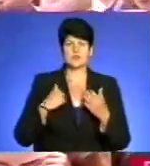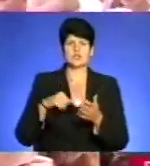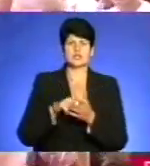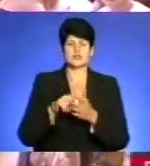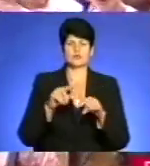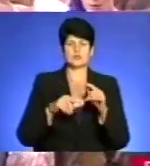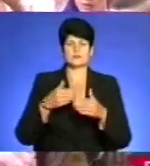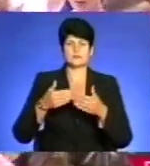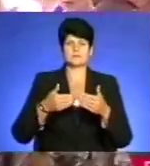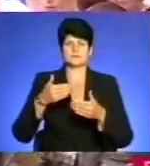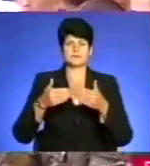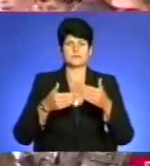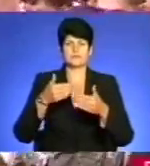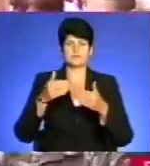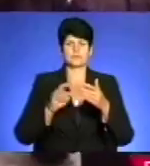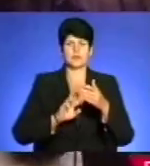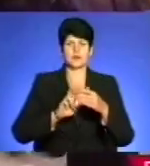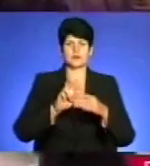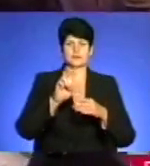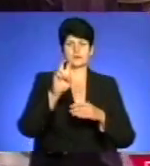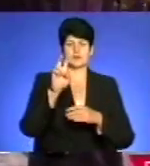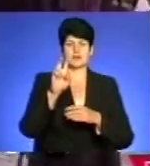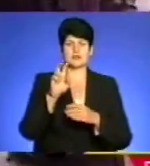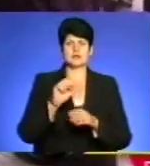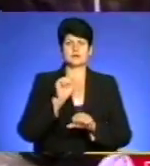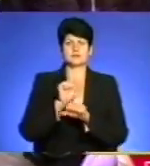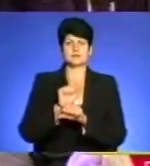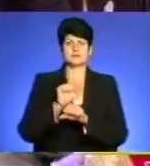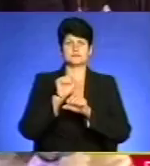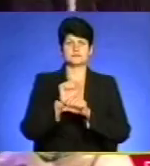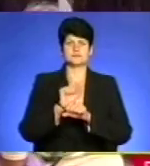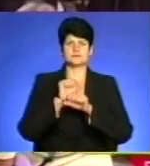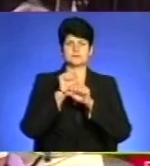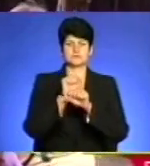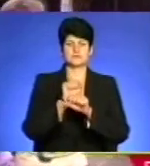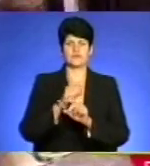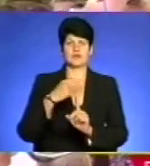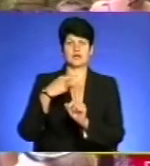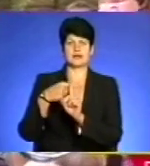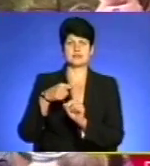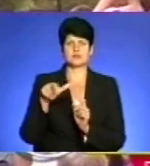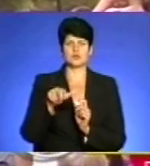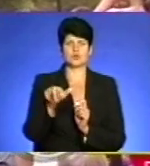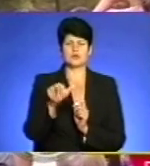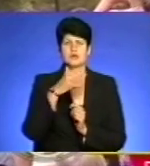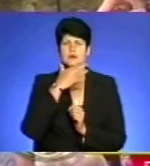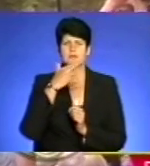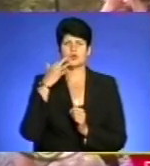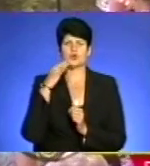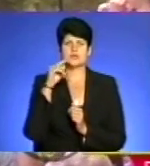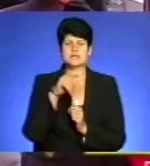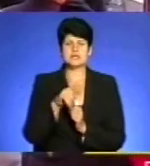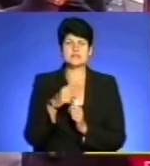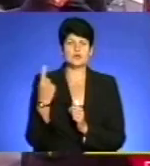крок за кроком підіймаються крутим схилом. Стація за стацією проходять хресну дорогу. Для багатьох із них це один із